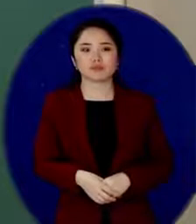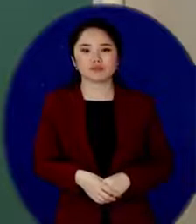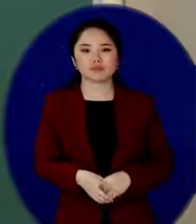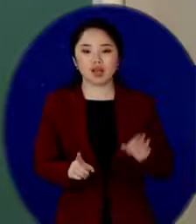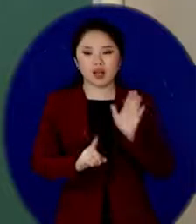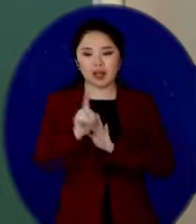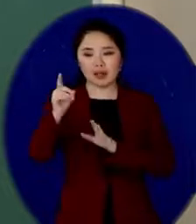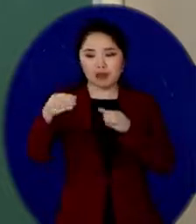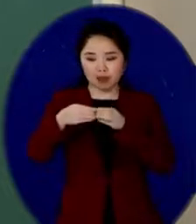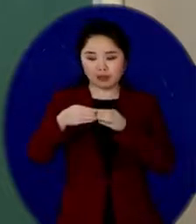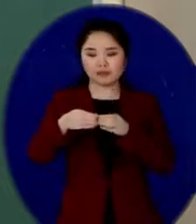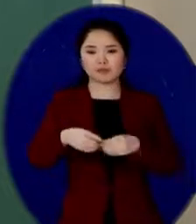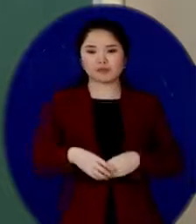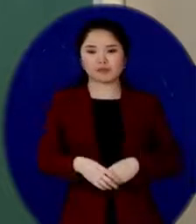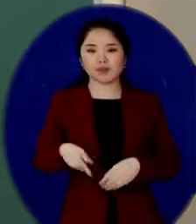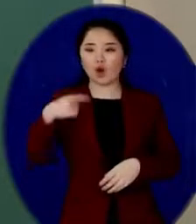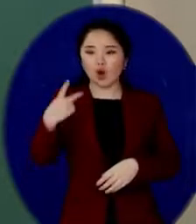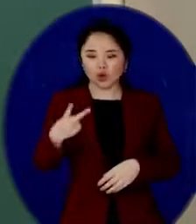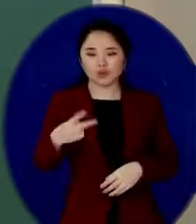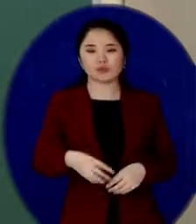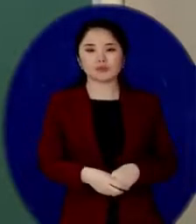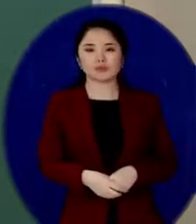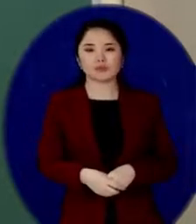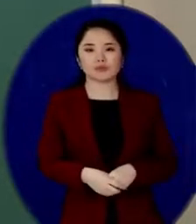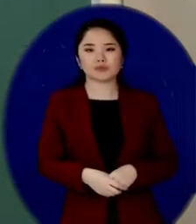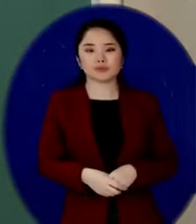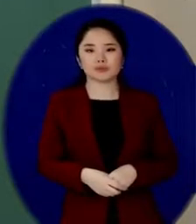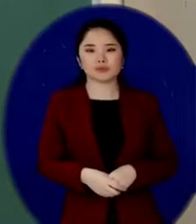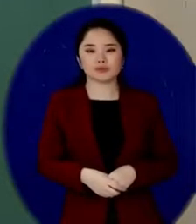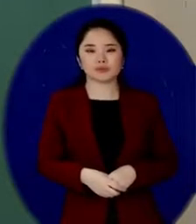Эхний багц 2